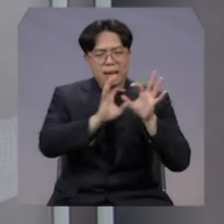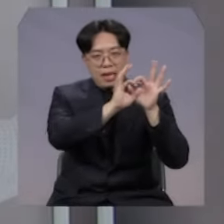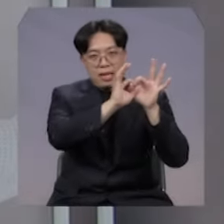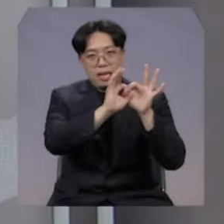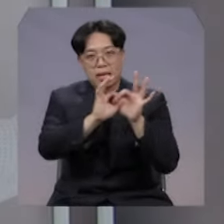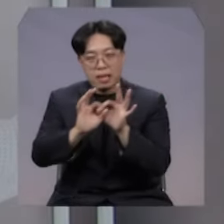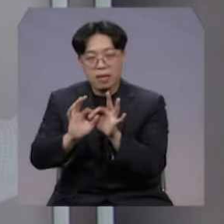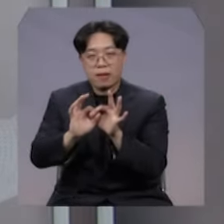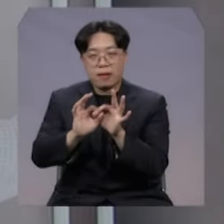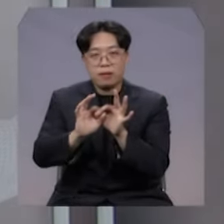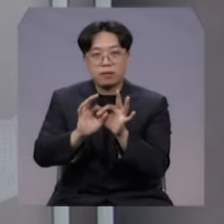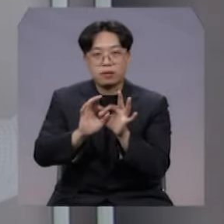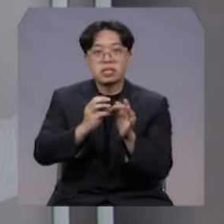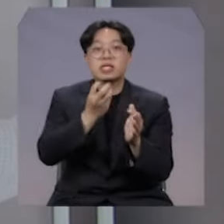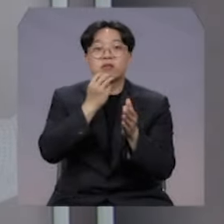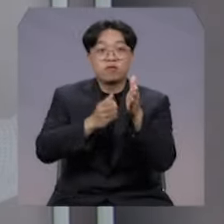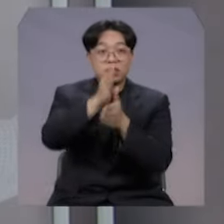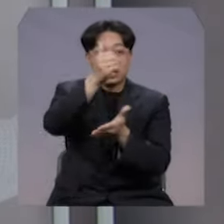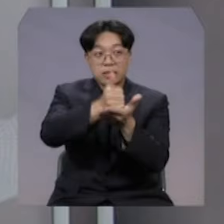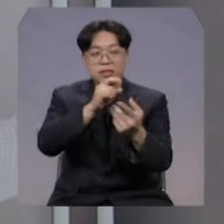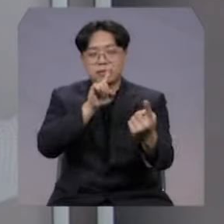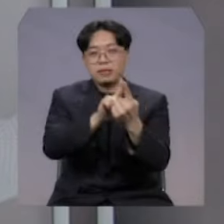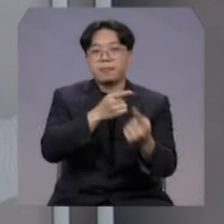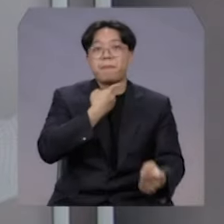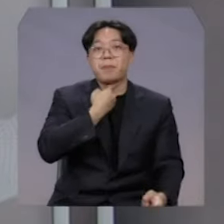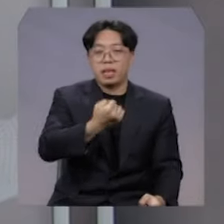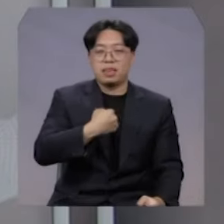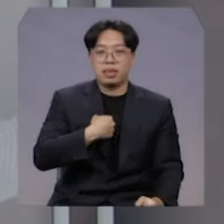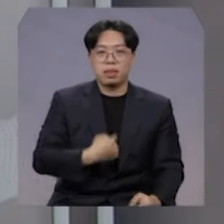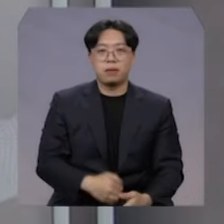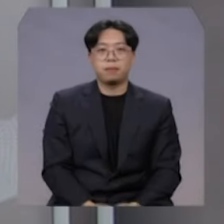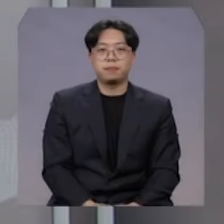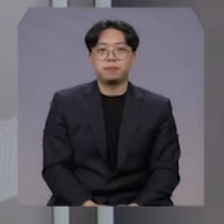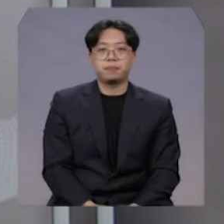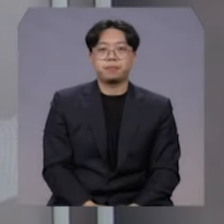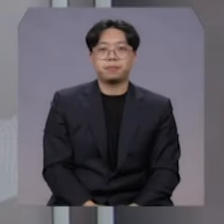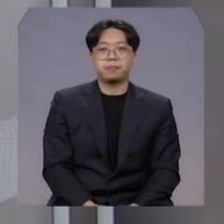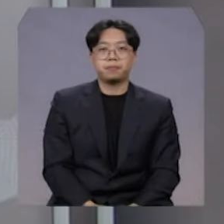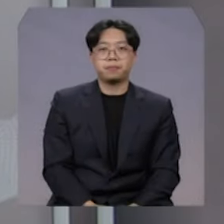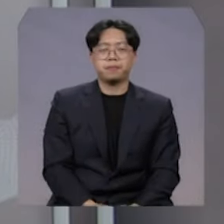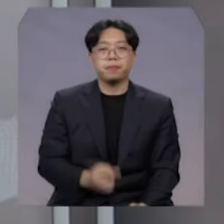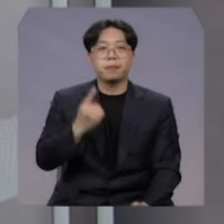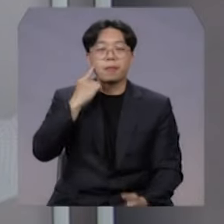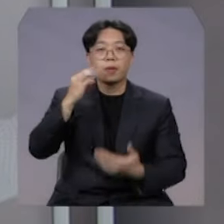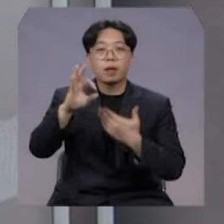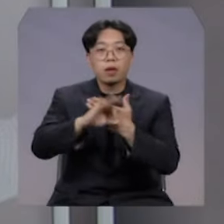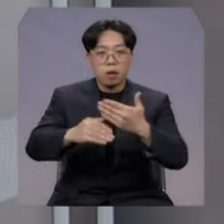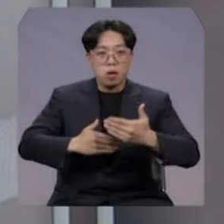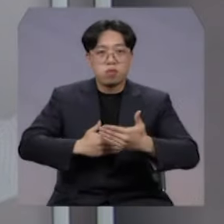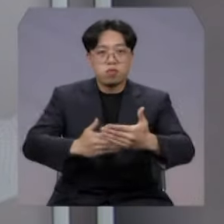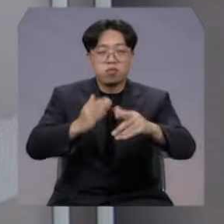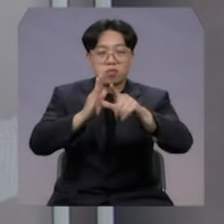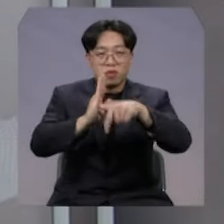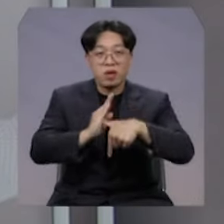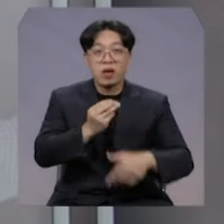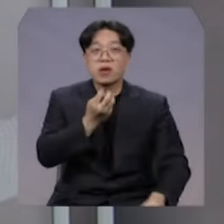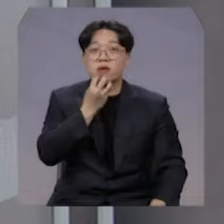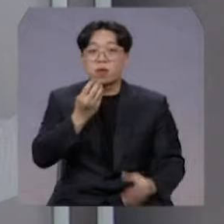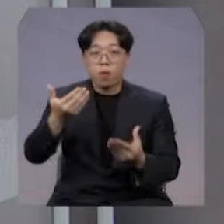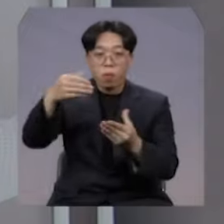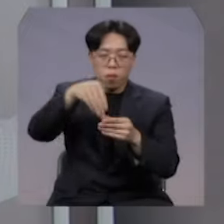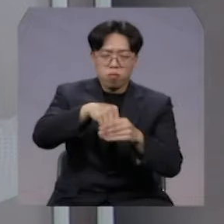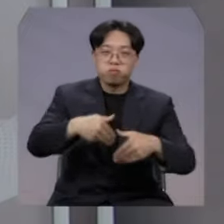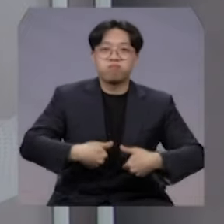시장도 만나봤지만 우리의 모든 것은 그렇게 했을 때에 안 갈 이유가 없다는 결론이었습니다.